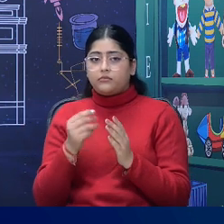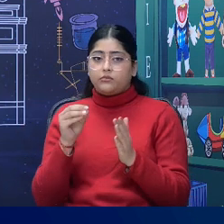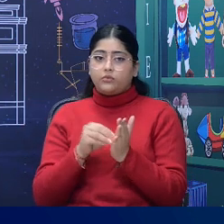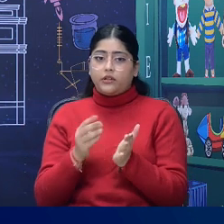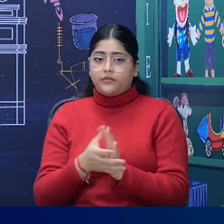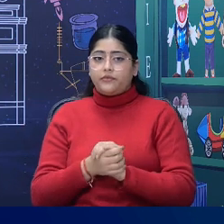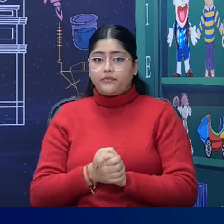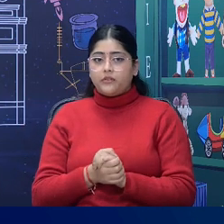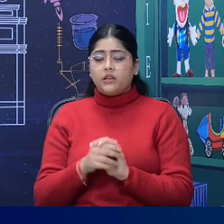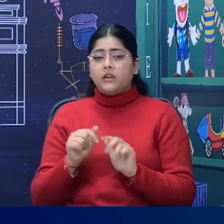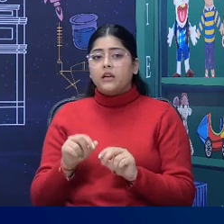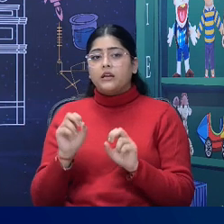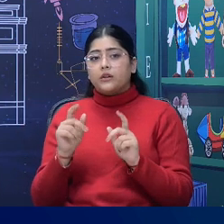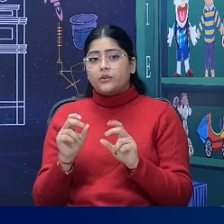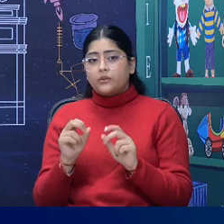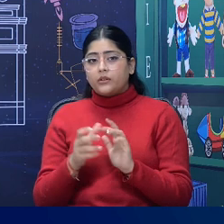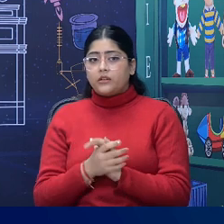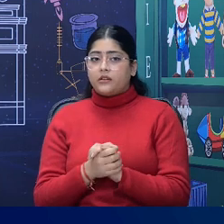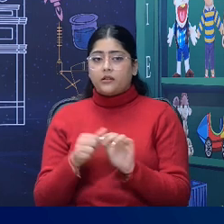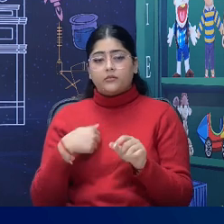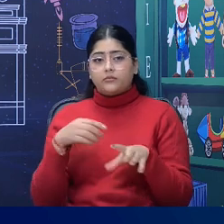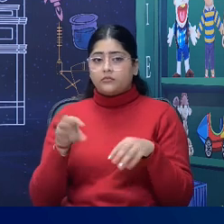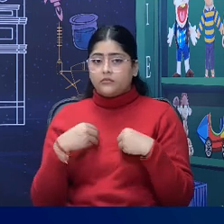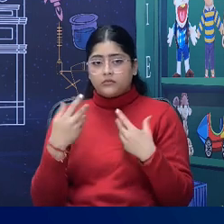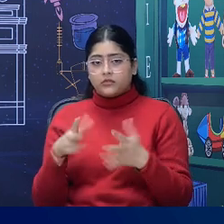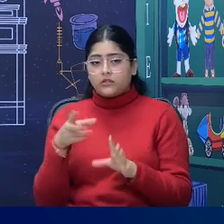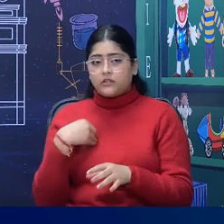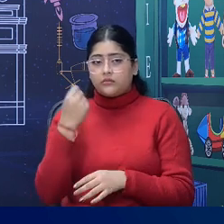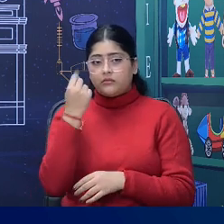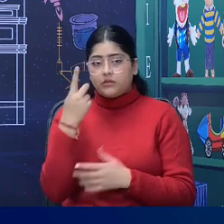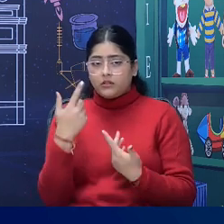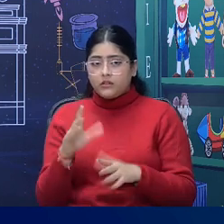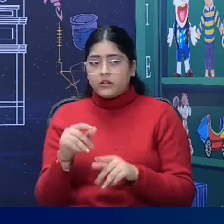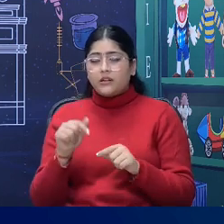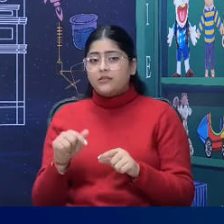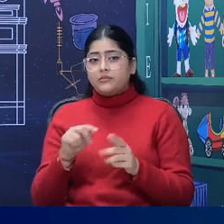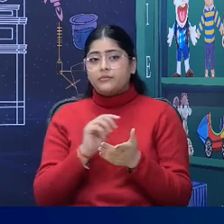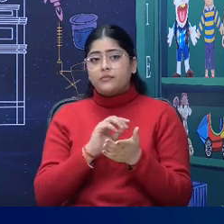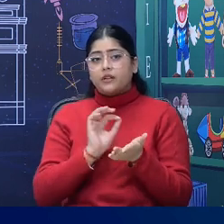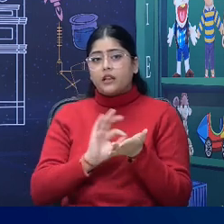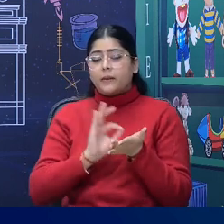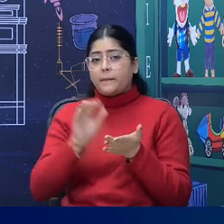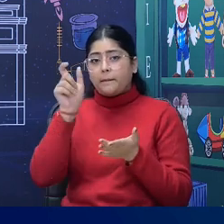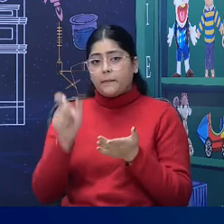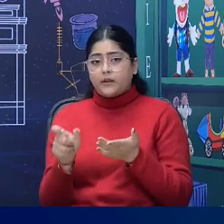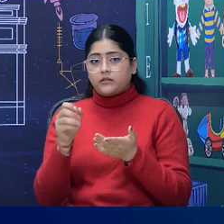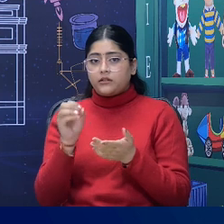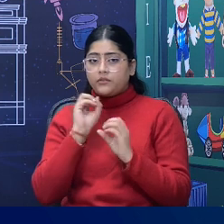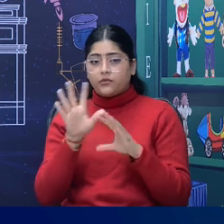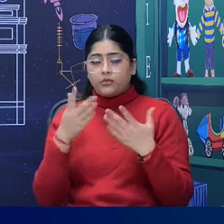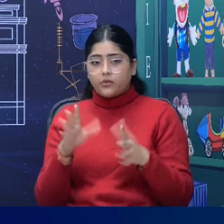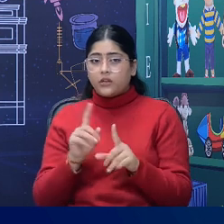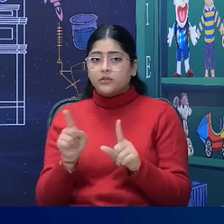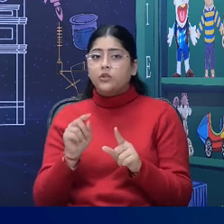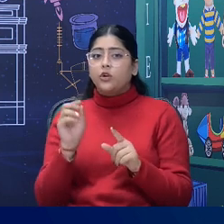व्यंगात्मक रचना है और इसके जो लेखक है वह हरिशंकर परसाई है लेकिन इनका परिचय भी हम अपने बच्चों के लिए आपसे जानना चाहेंगे